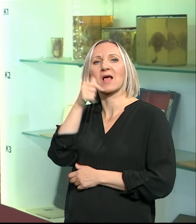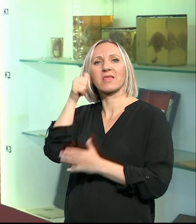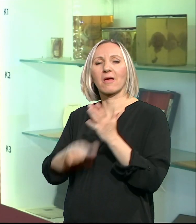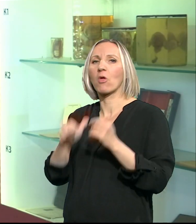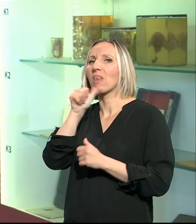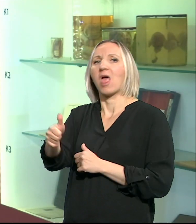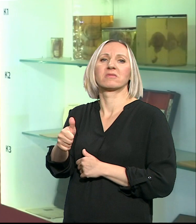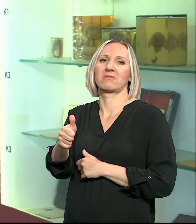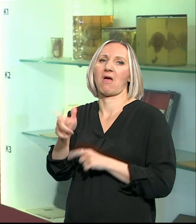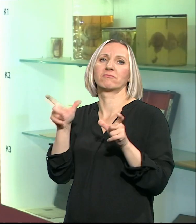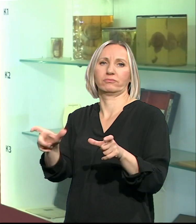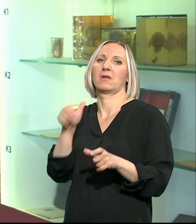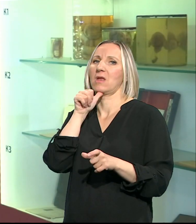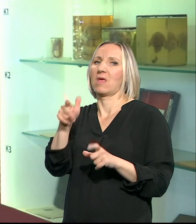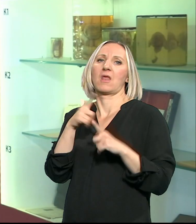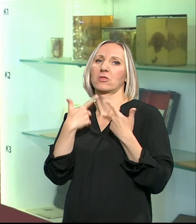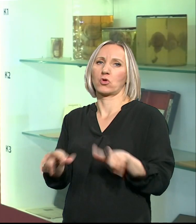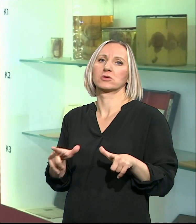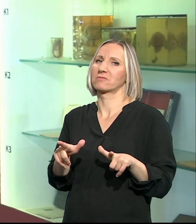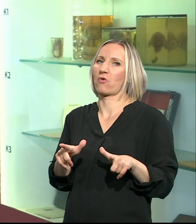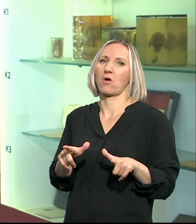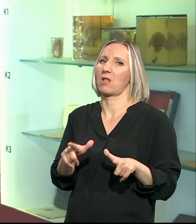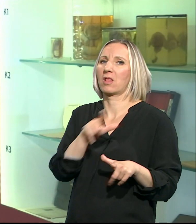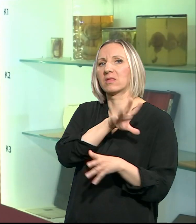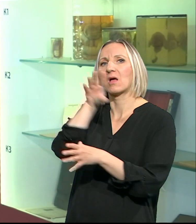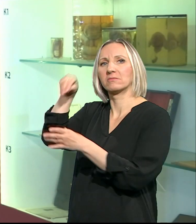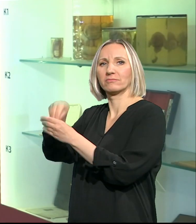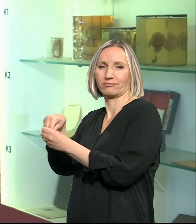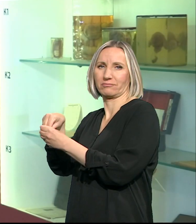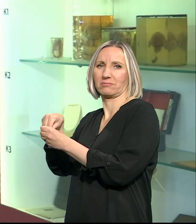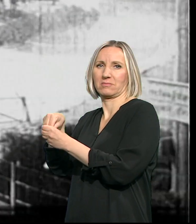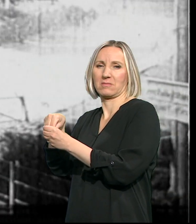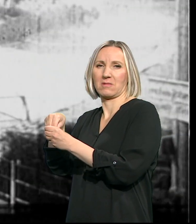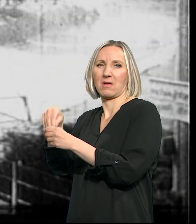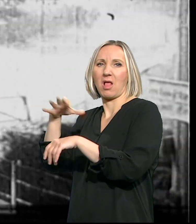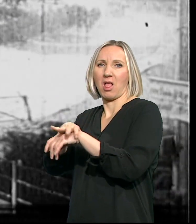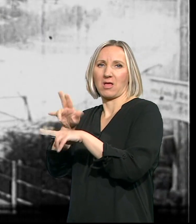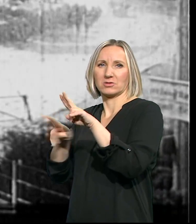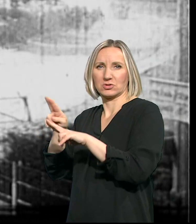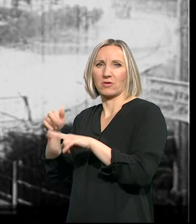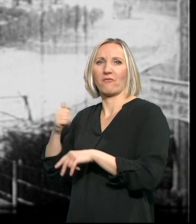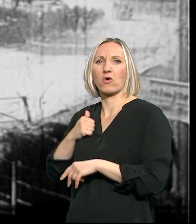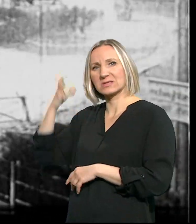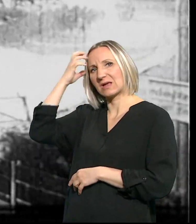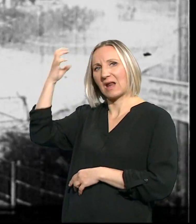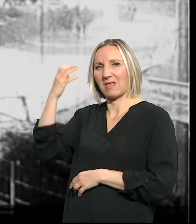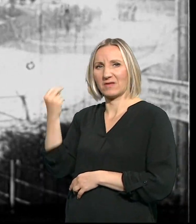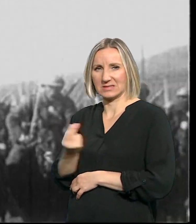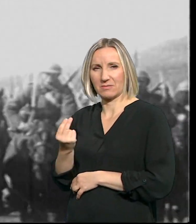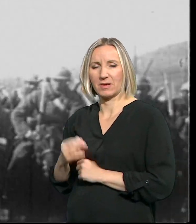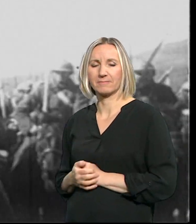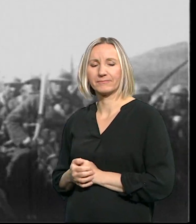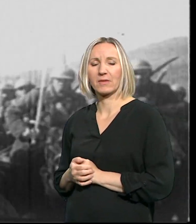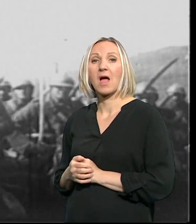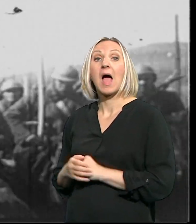zadržala naše studente i nije dozvolila da se priključe sanitetskim jedinicama Vojske Kraljevine Srbije.